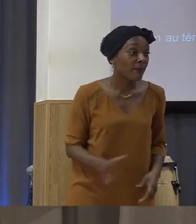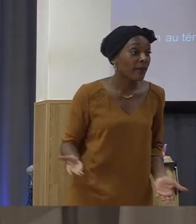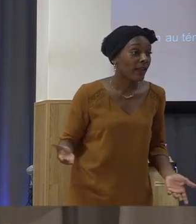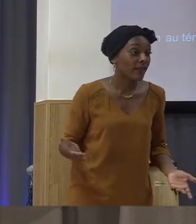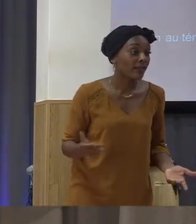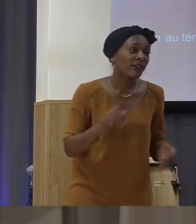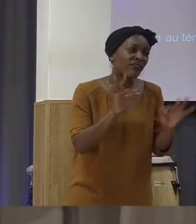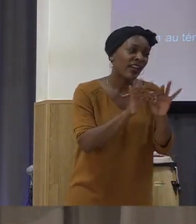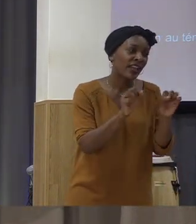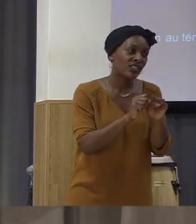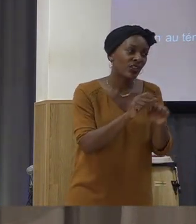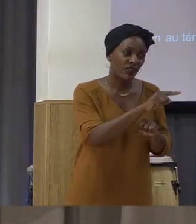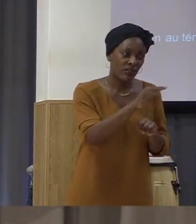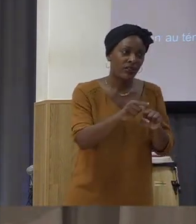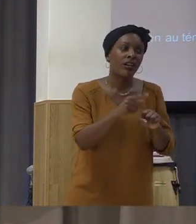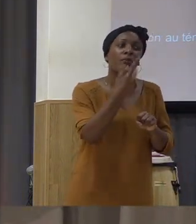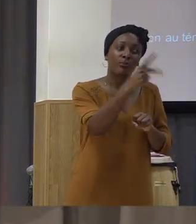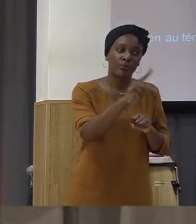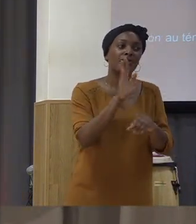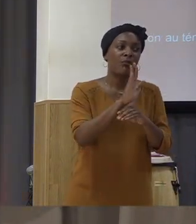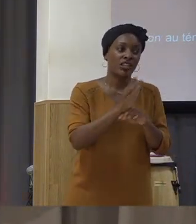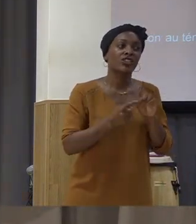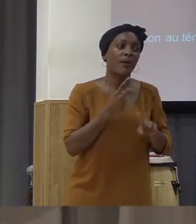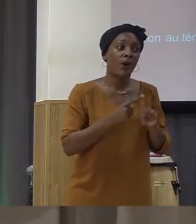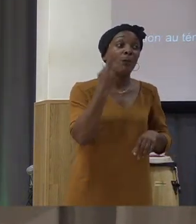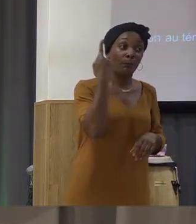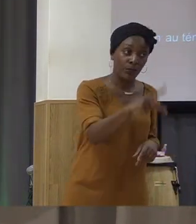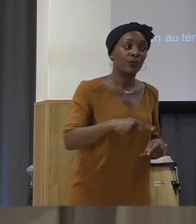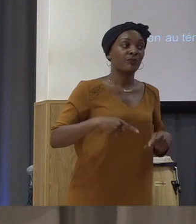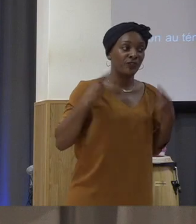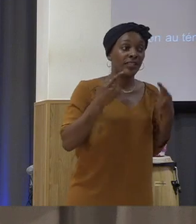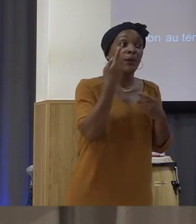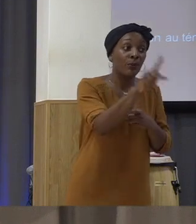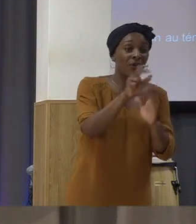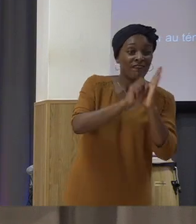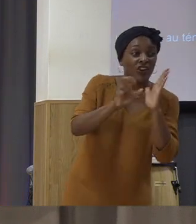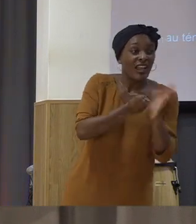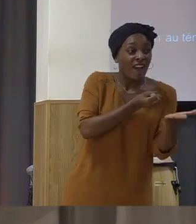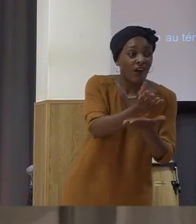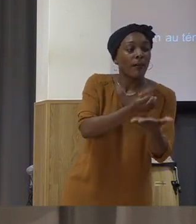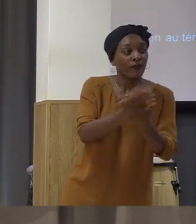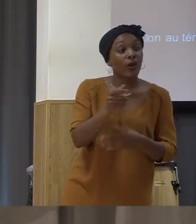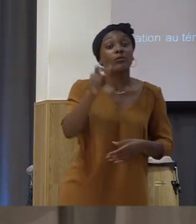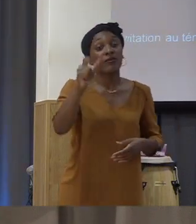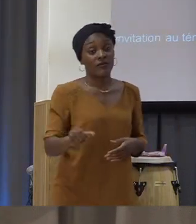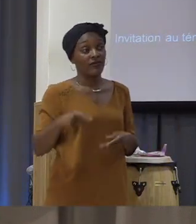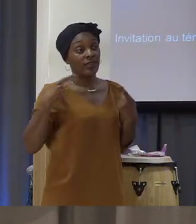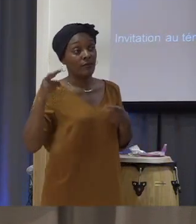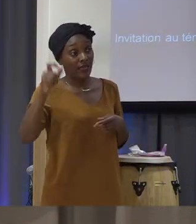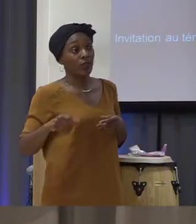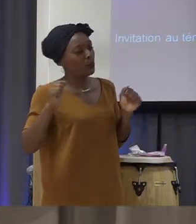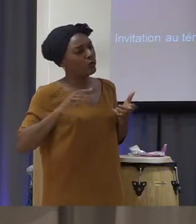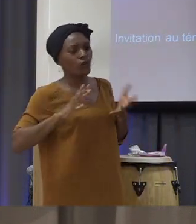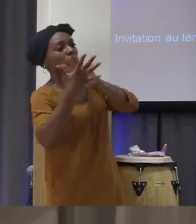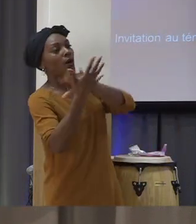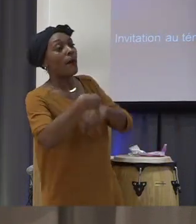sur l'importance de votre témoignage. Parce que de votre témoignage, frères et sœurs, la vie d'une personne peut être complètement